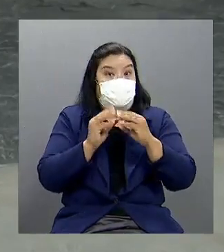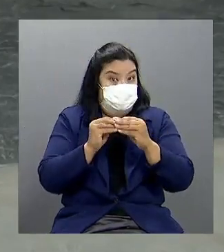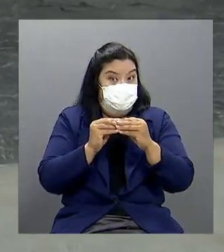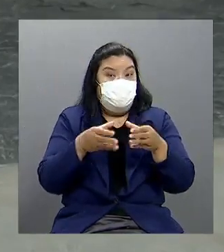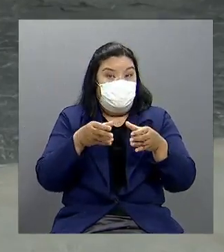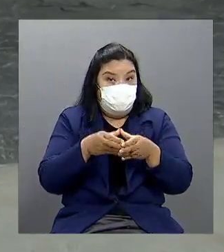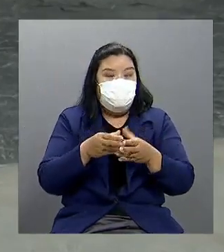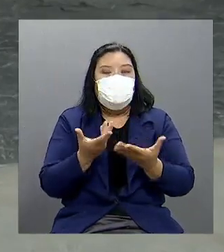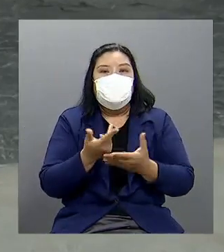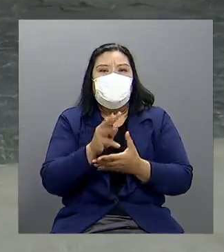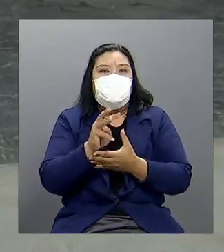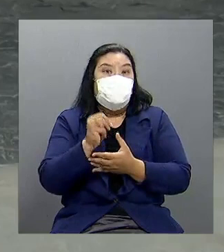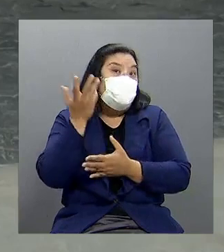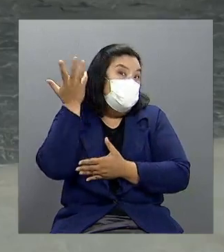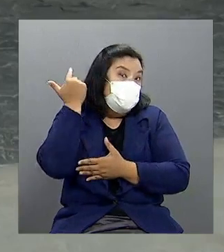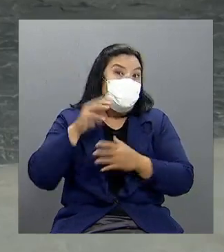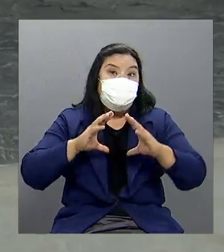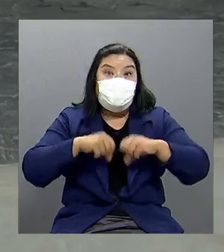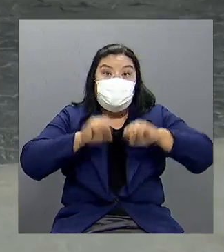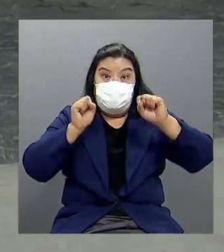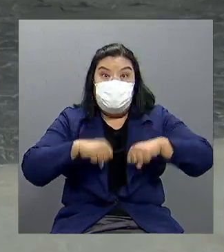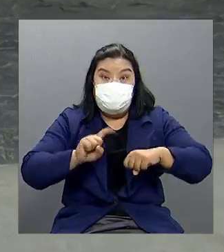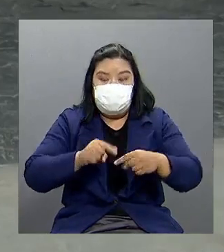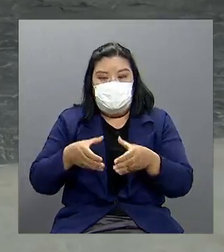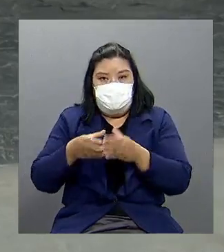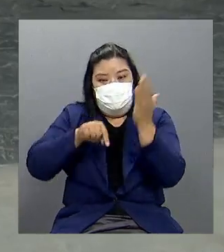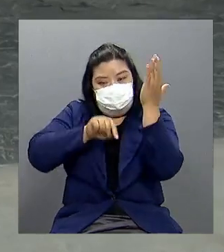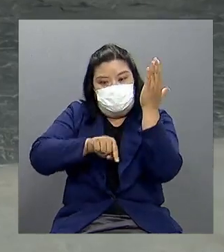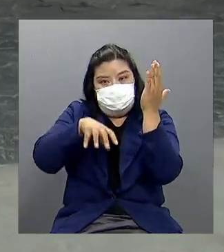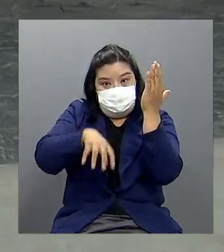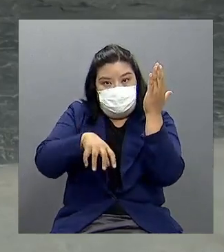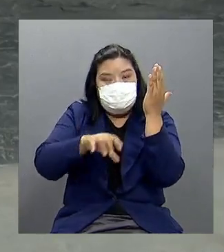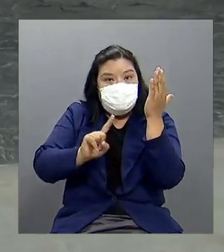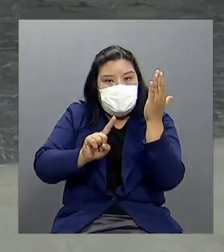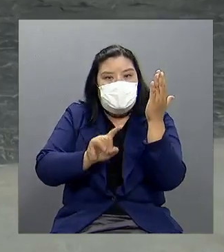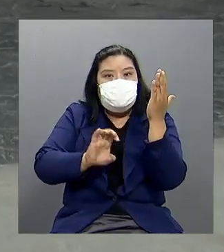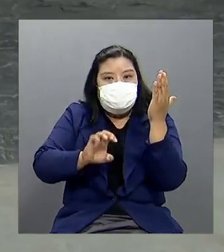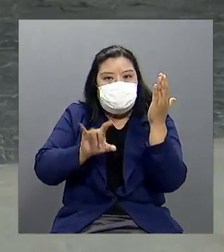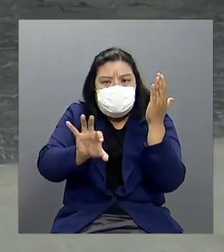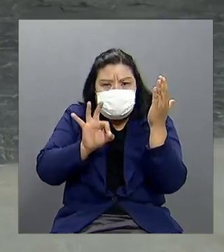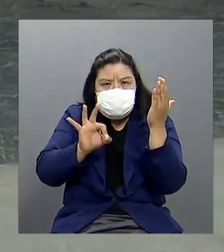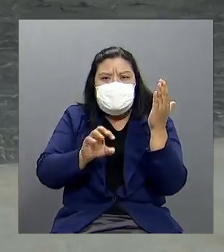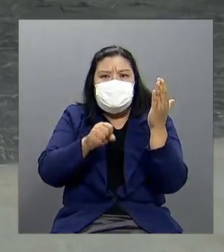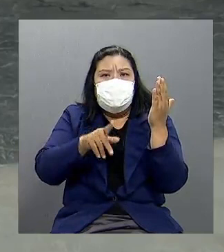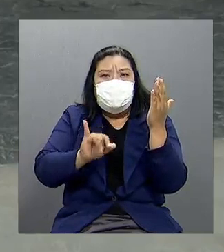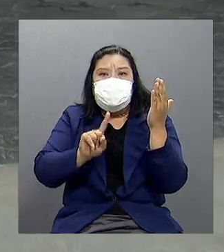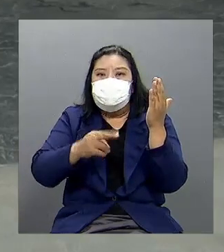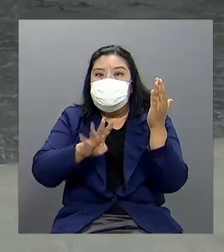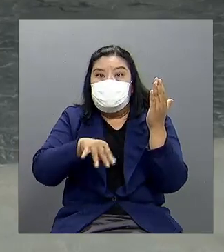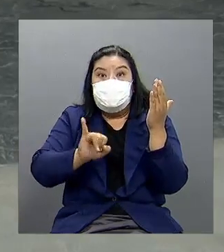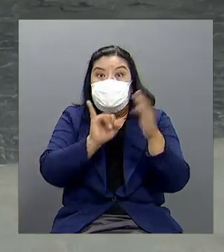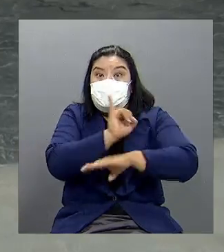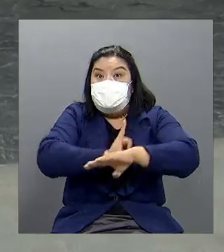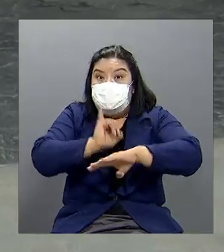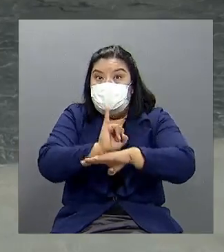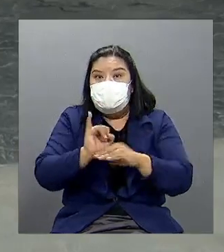นี้นะคะได้อนุมัติให้สำนักงาน EEC ค่ะใช้พื้นที่ของสปก.ประมาณ 14,000 ไร่ในอำเภอบางละมุงจังหวัดชลบุรีนะคะเ